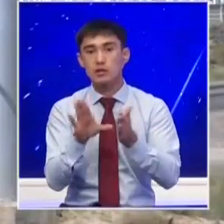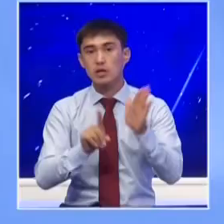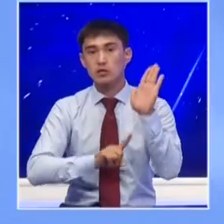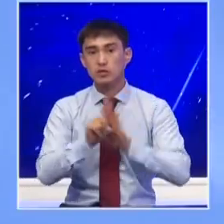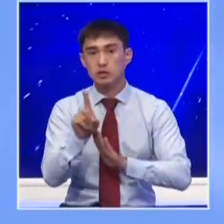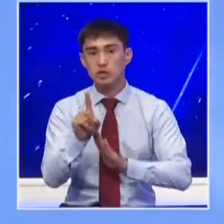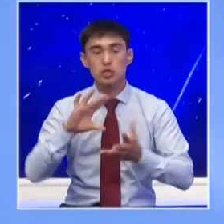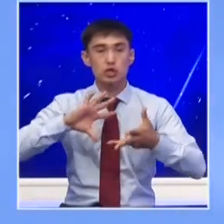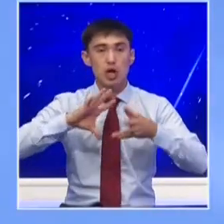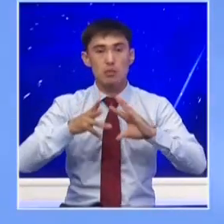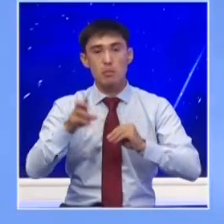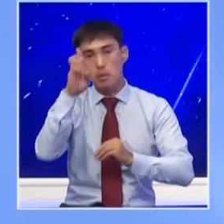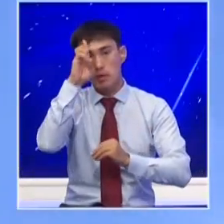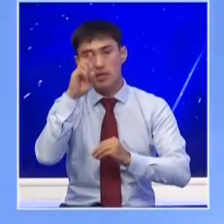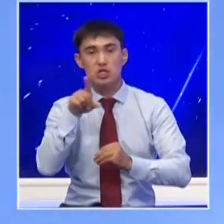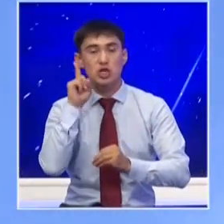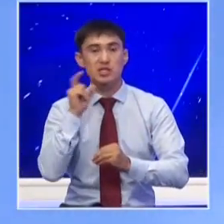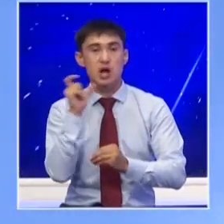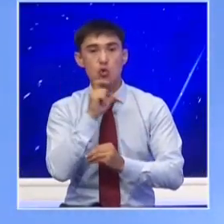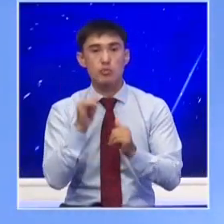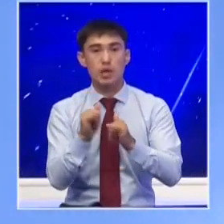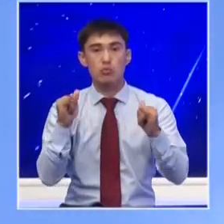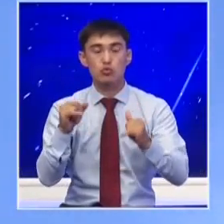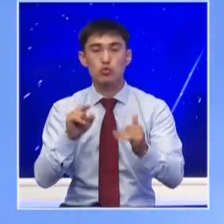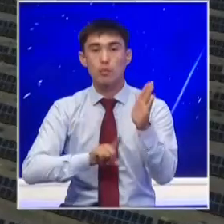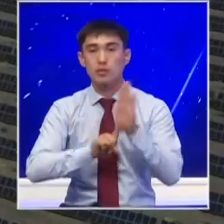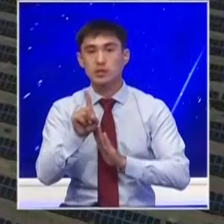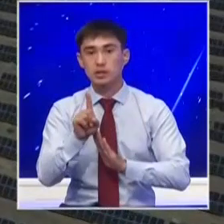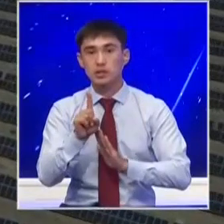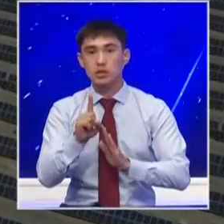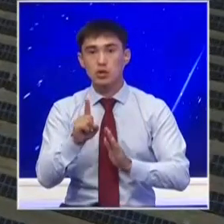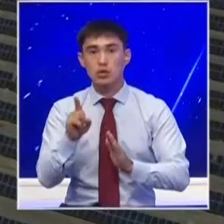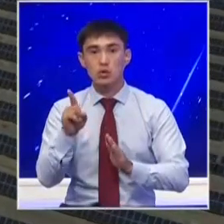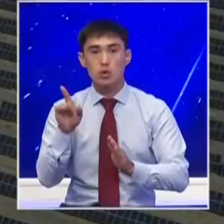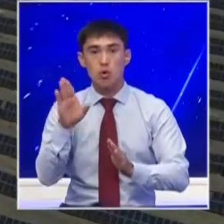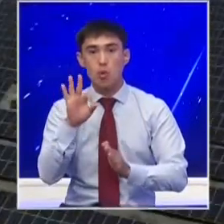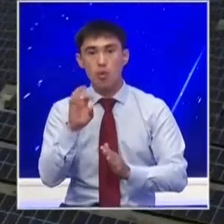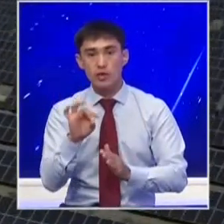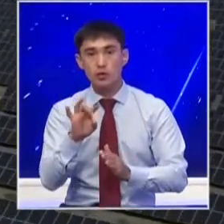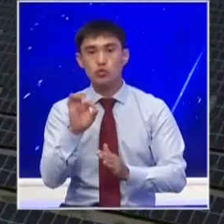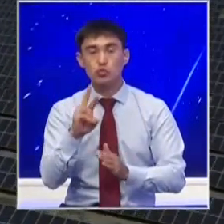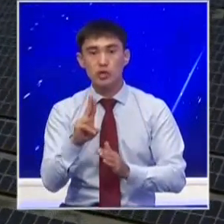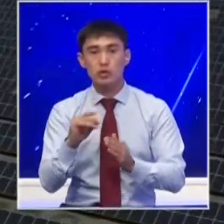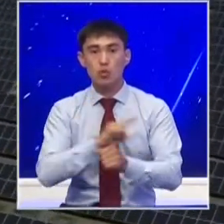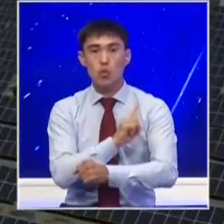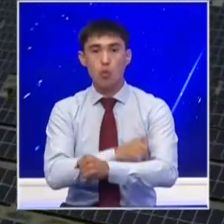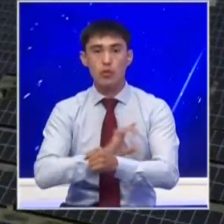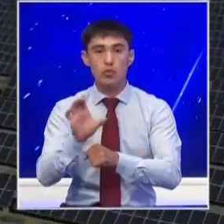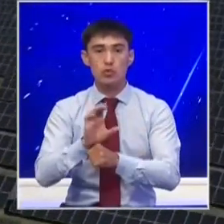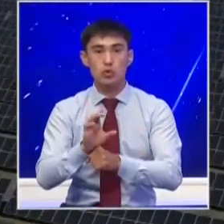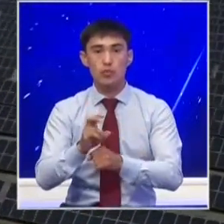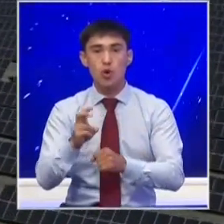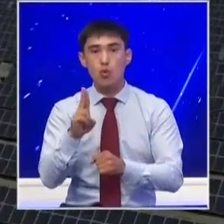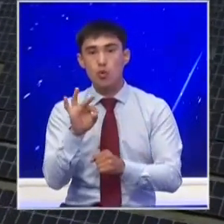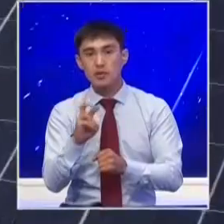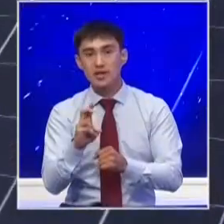қосылады. Жалпы мемлекет жасыл экономиканы дамытуға күш салады. Сутегінен қуат өндіру, көміртегі бейтараптығына